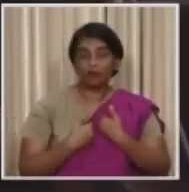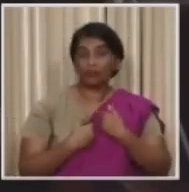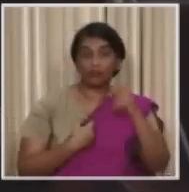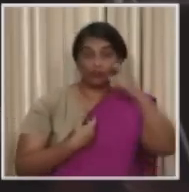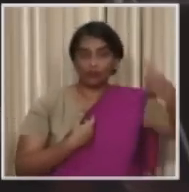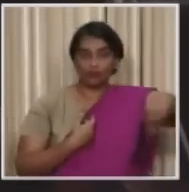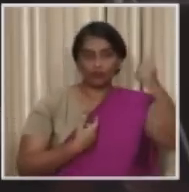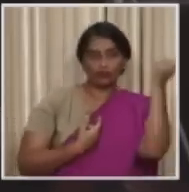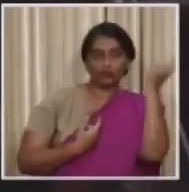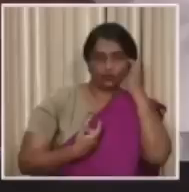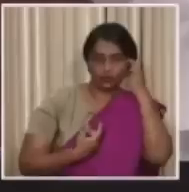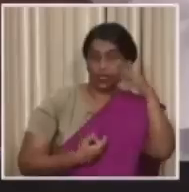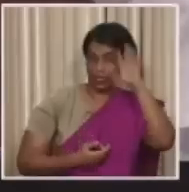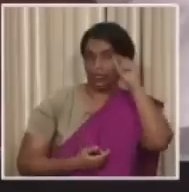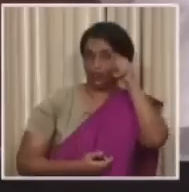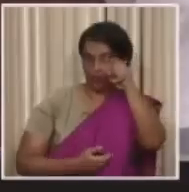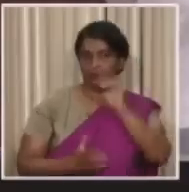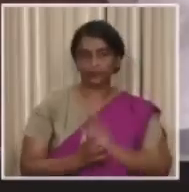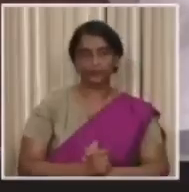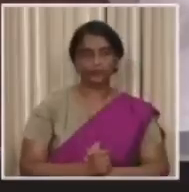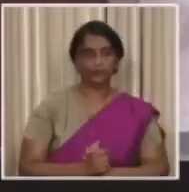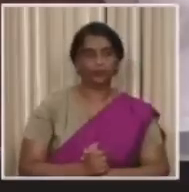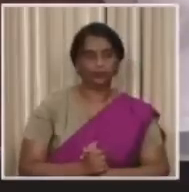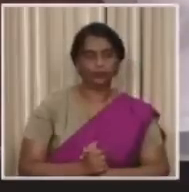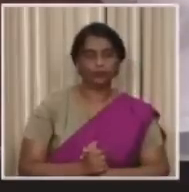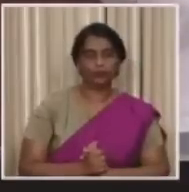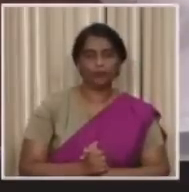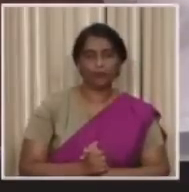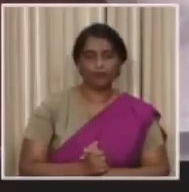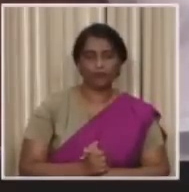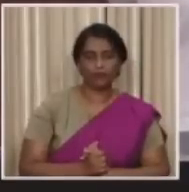janathawa dannoy kiyana eka therum ganna bohoma stuti ow